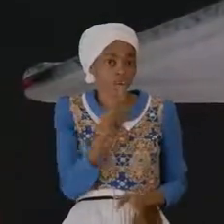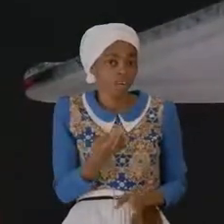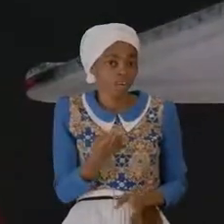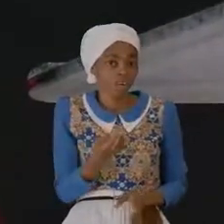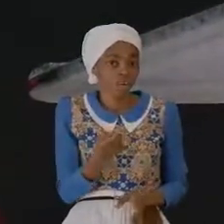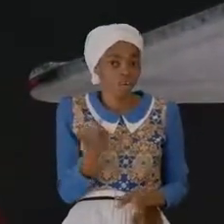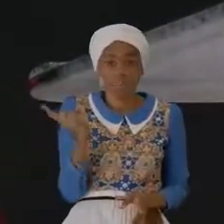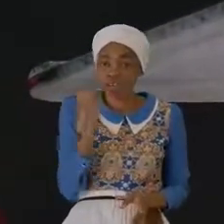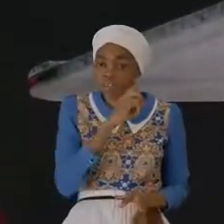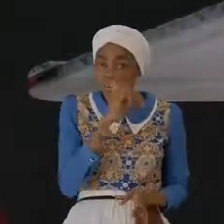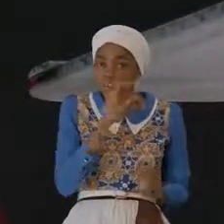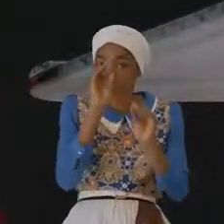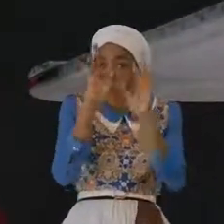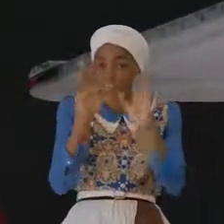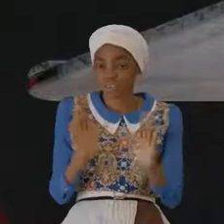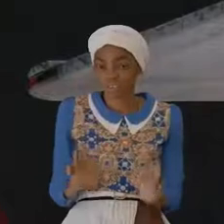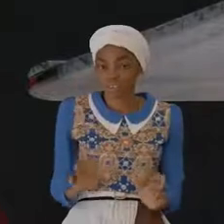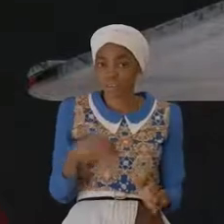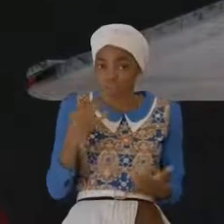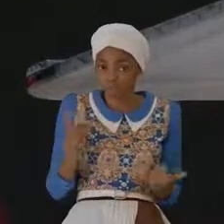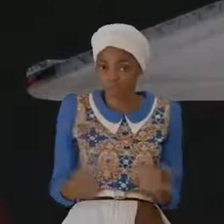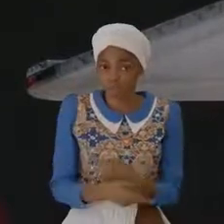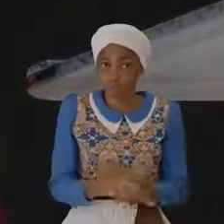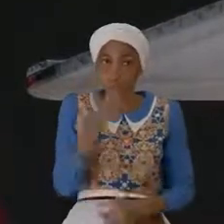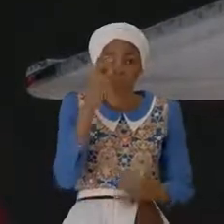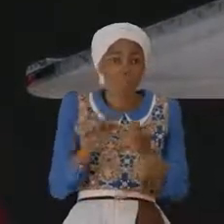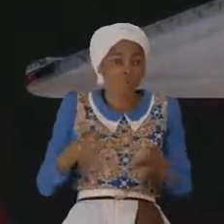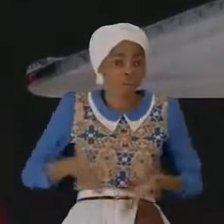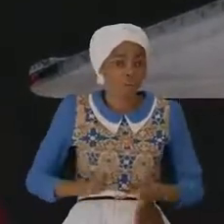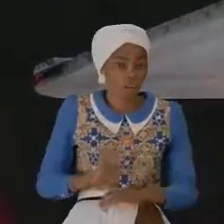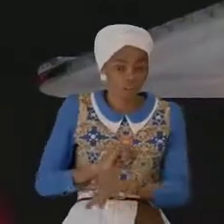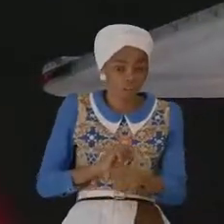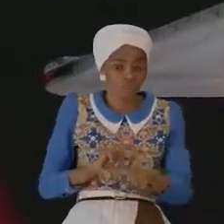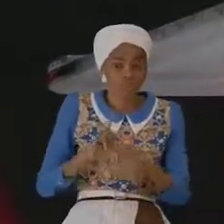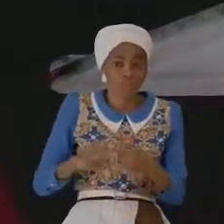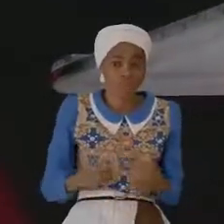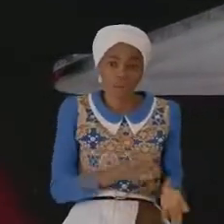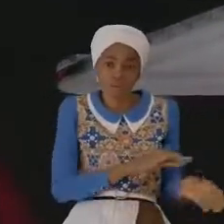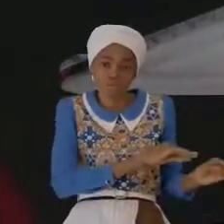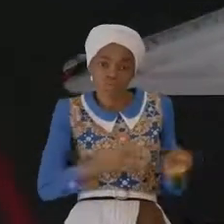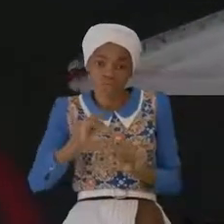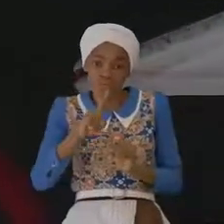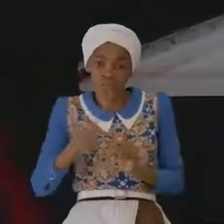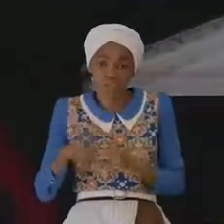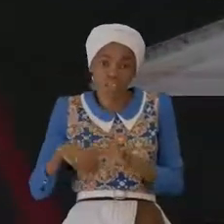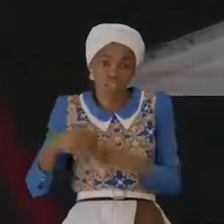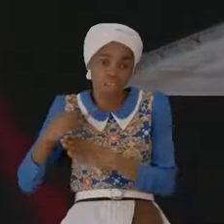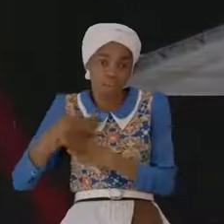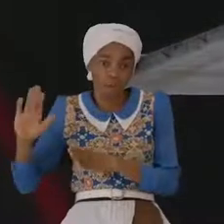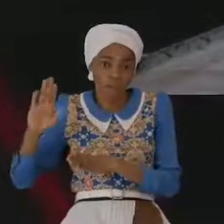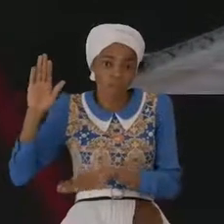aux propagateurs religieux d'aujourd'hui, si tu les laisses te renverser